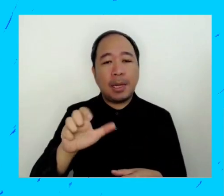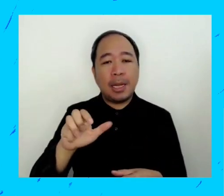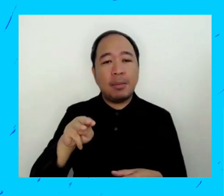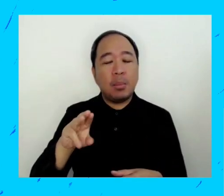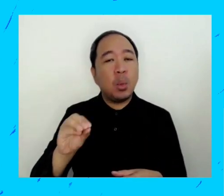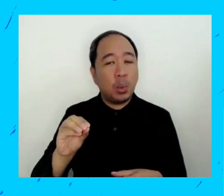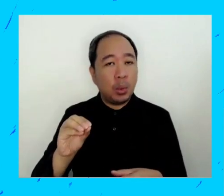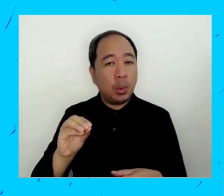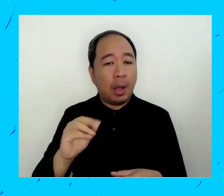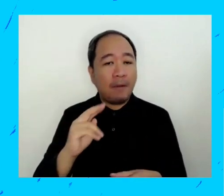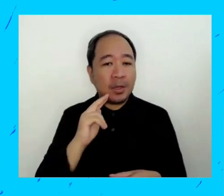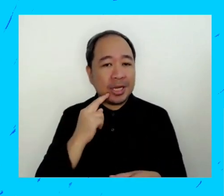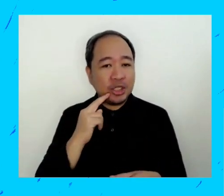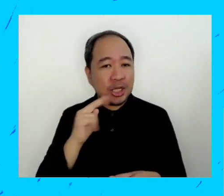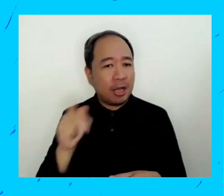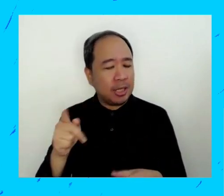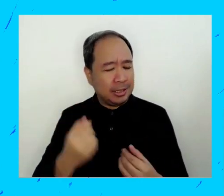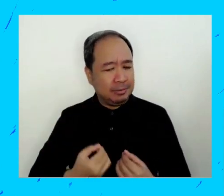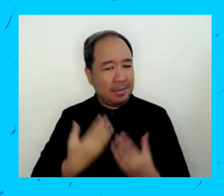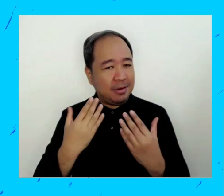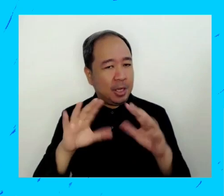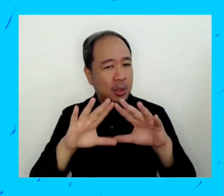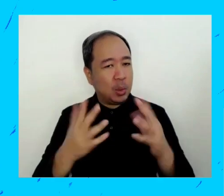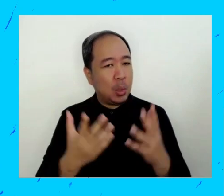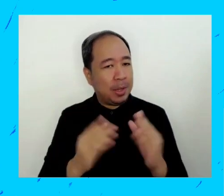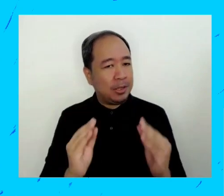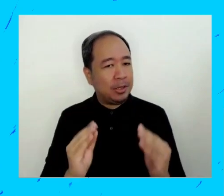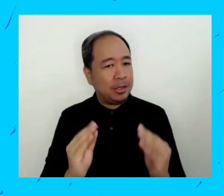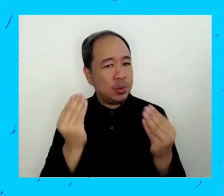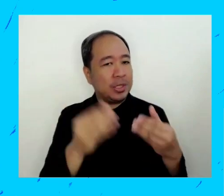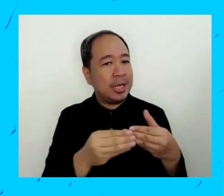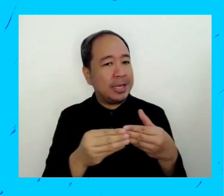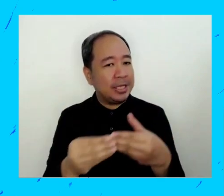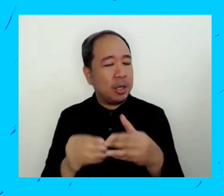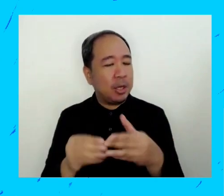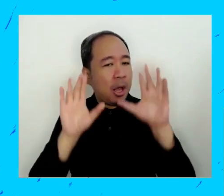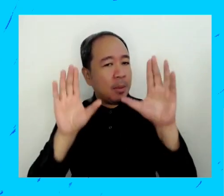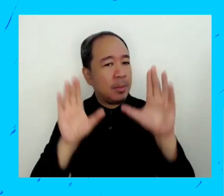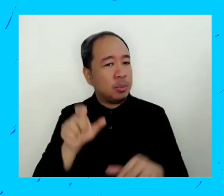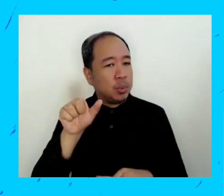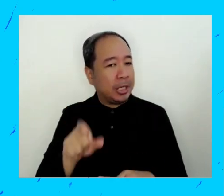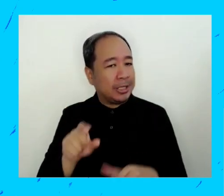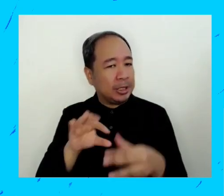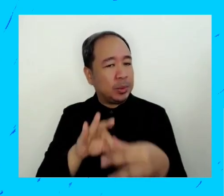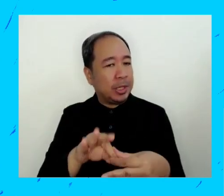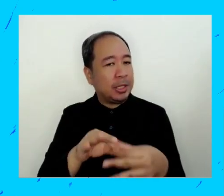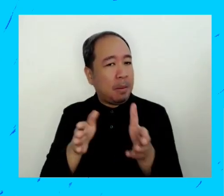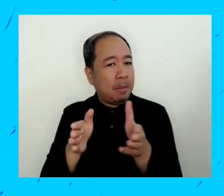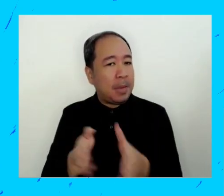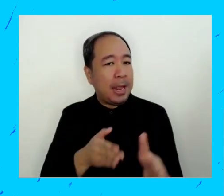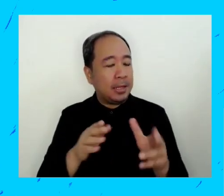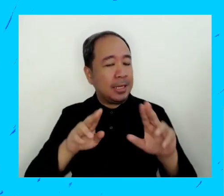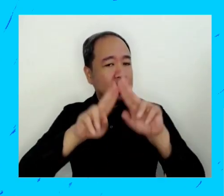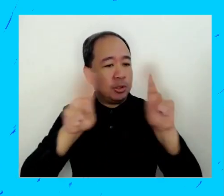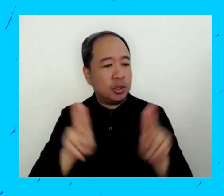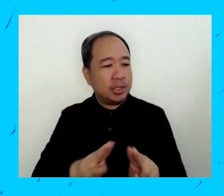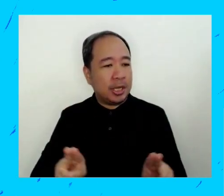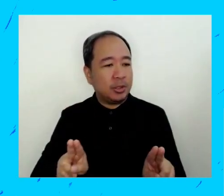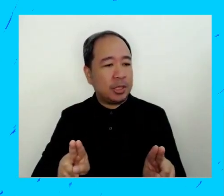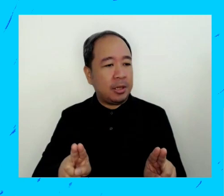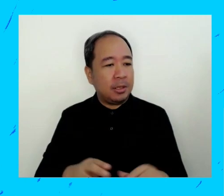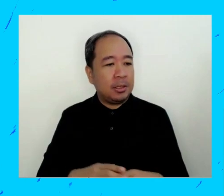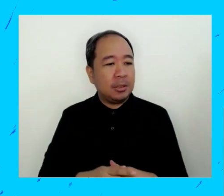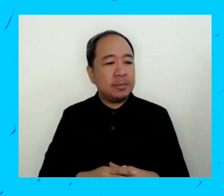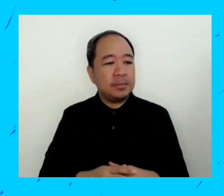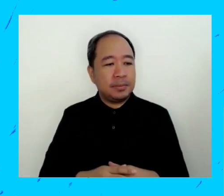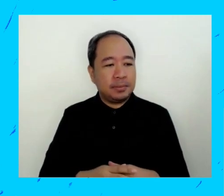voir la représentante du Niger qui va nous parler aussi de son